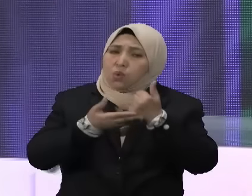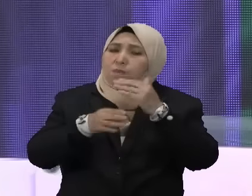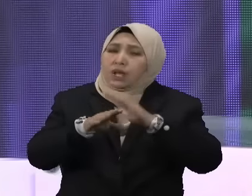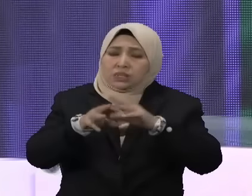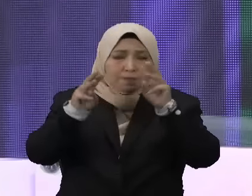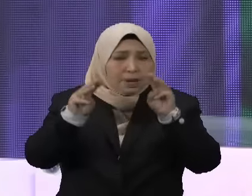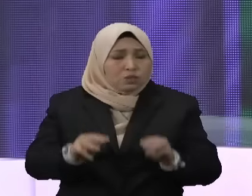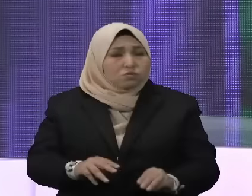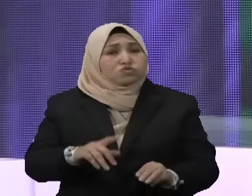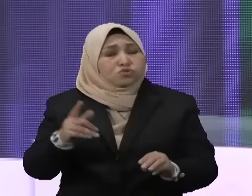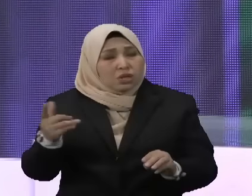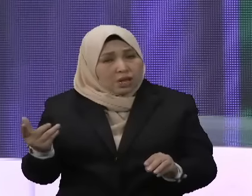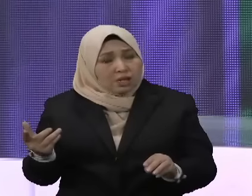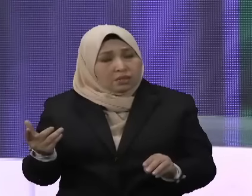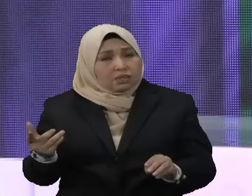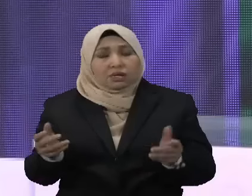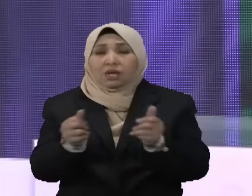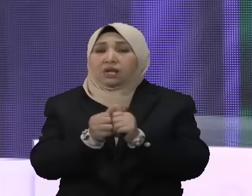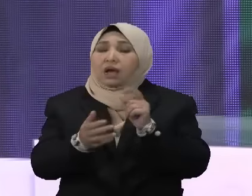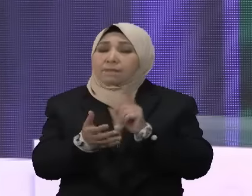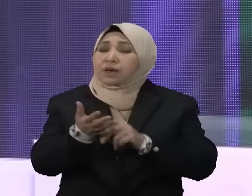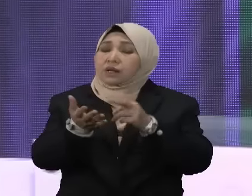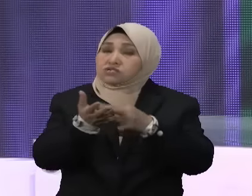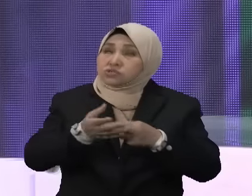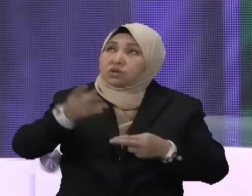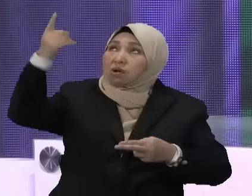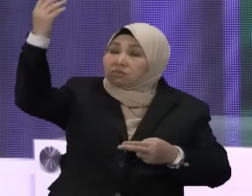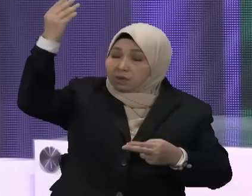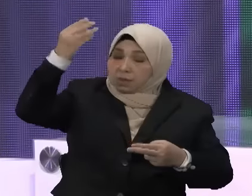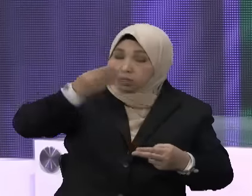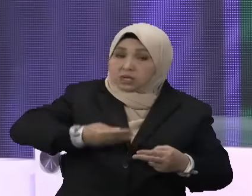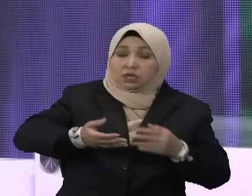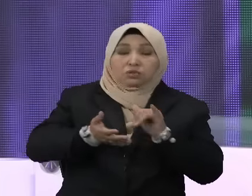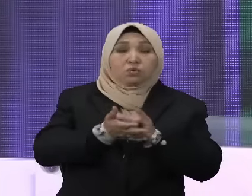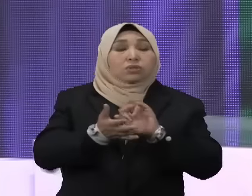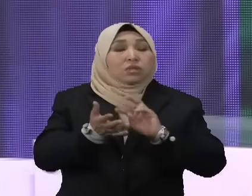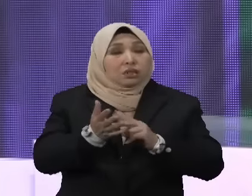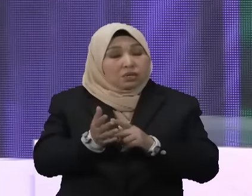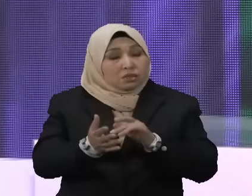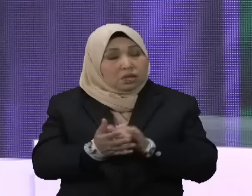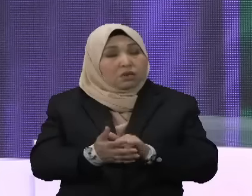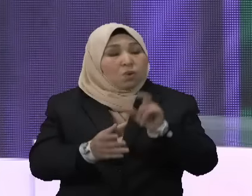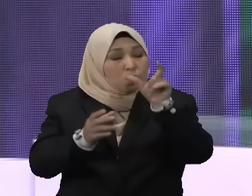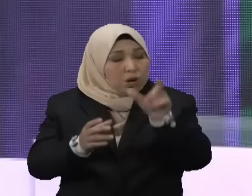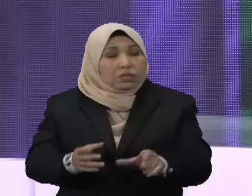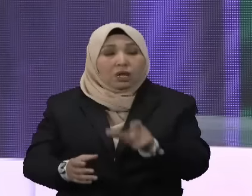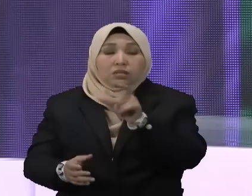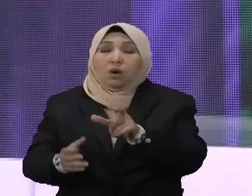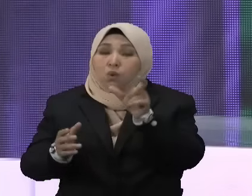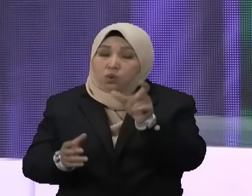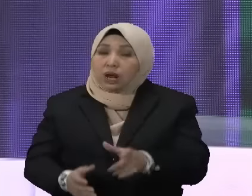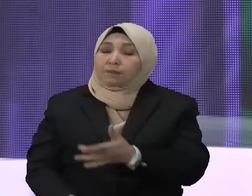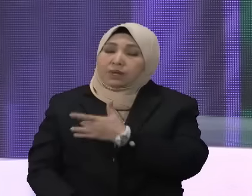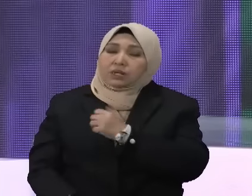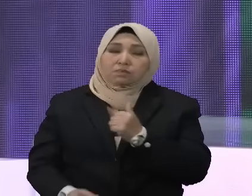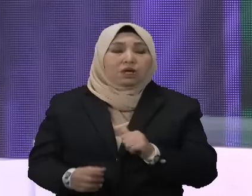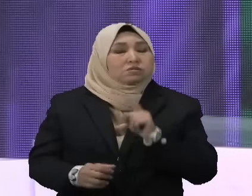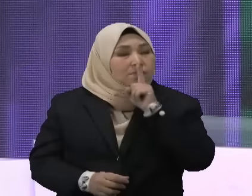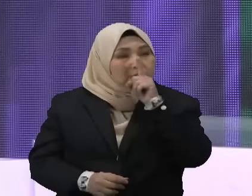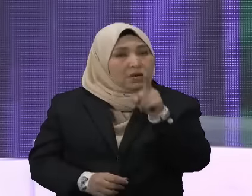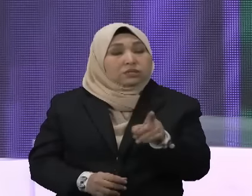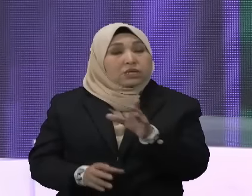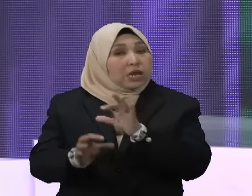manusia lain, yumfiqun, dengan apa rezeki yang diberikan, itu tanda bahawa orang ini adalah orang beriman yang sebenarnya.